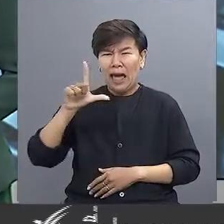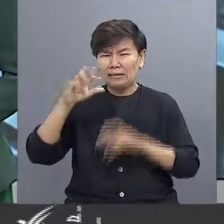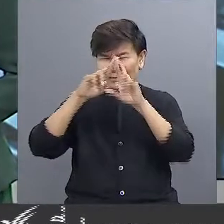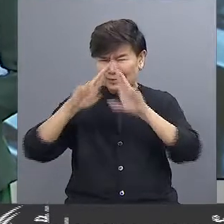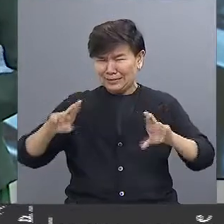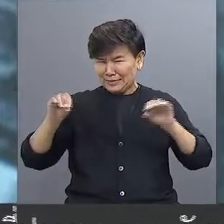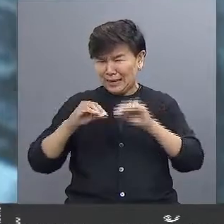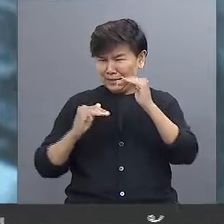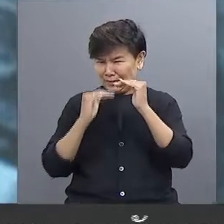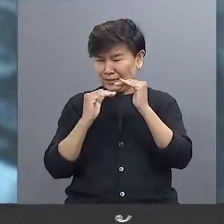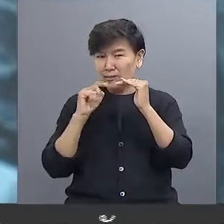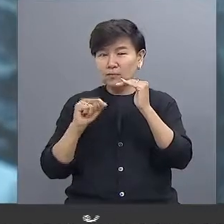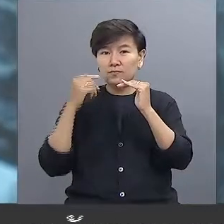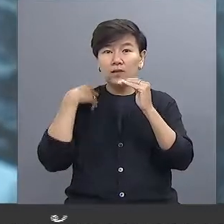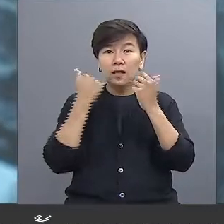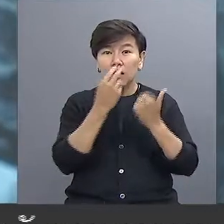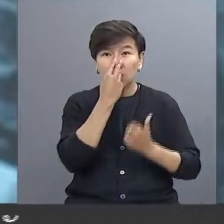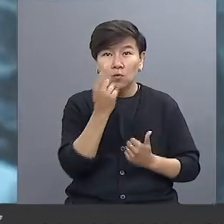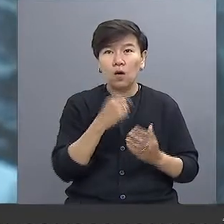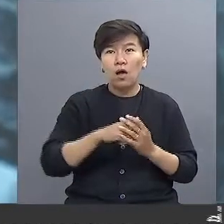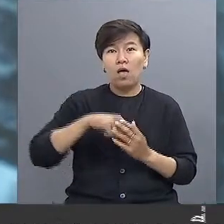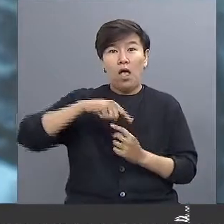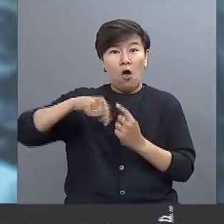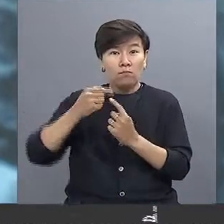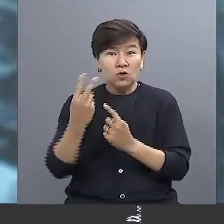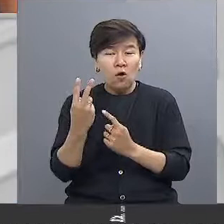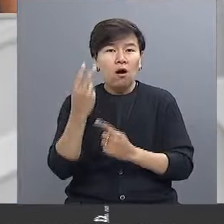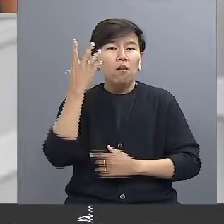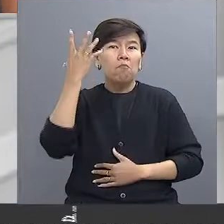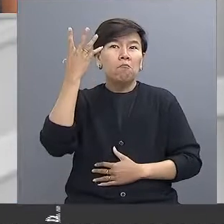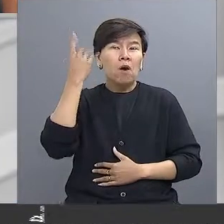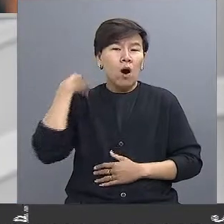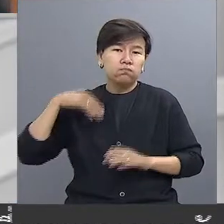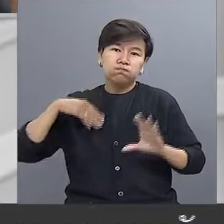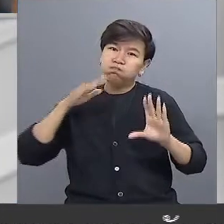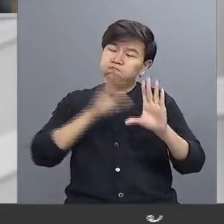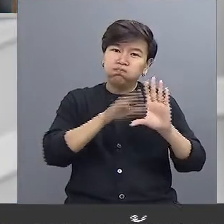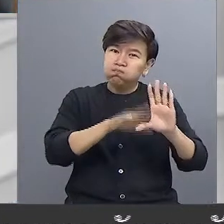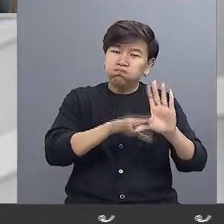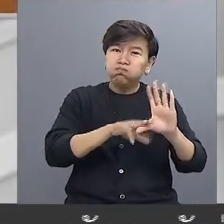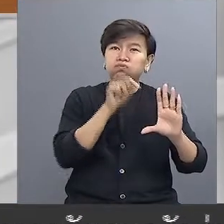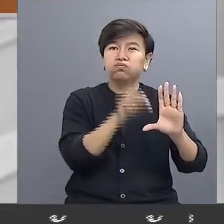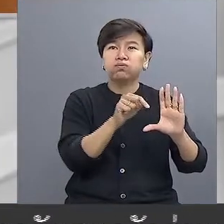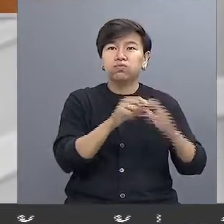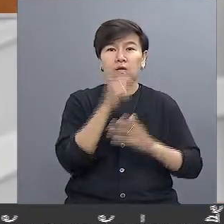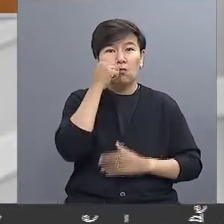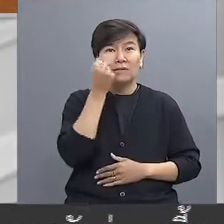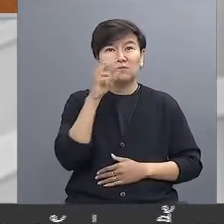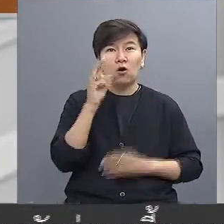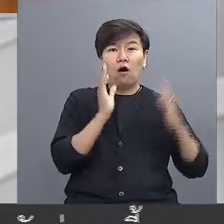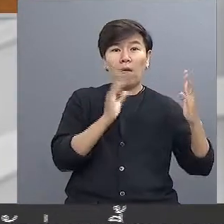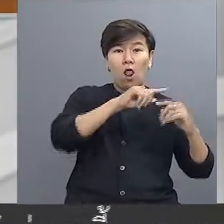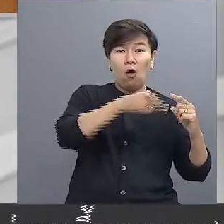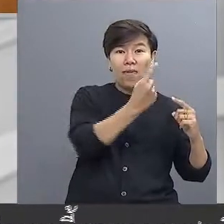พอมาเปิดเฟส 2อย่างที่เห็นเมื่อวานแห่ลงทะเบียนกันนะคะ12วันที่ว่าลงทะเบียนในเฟสแรก